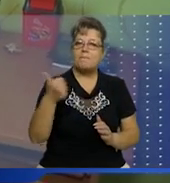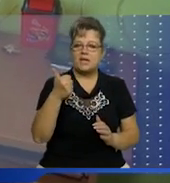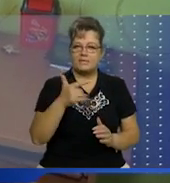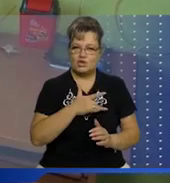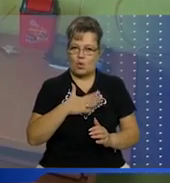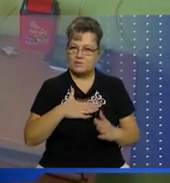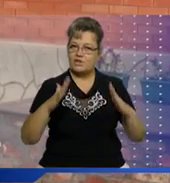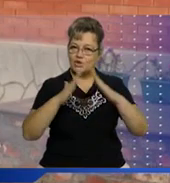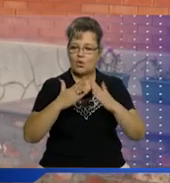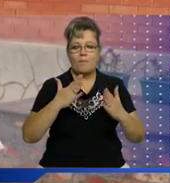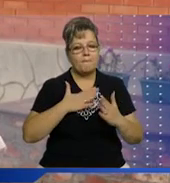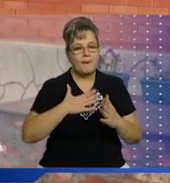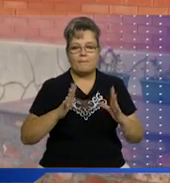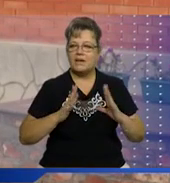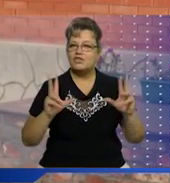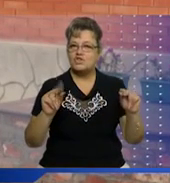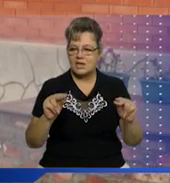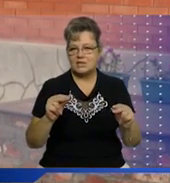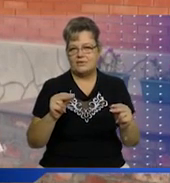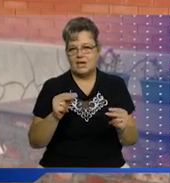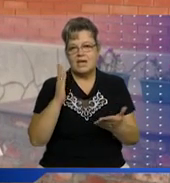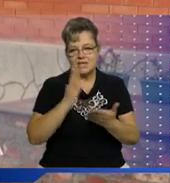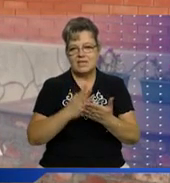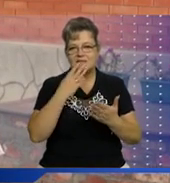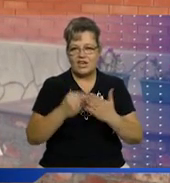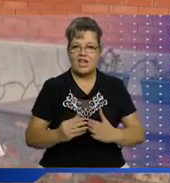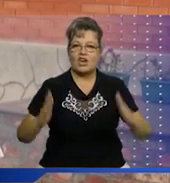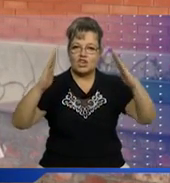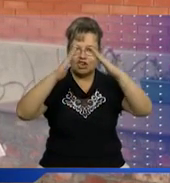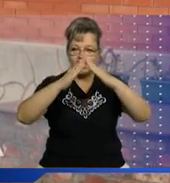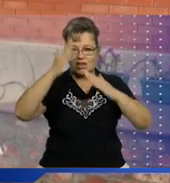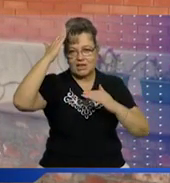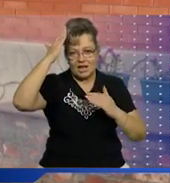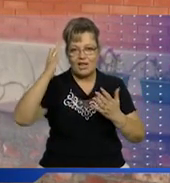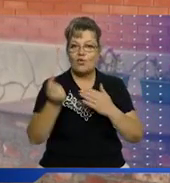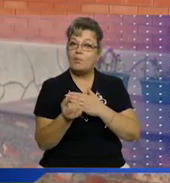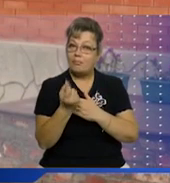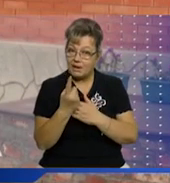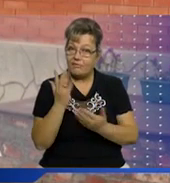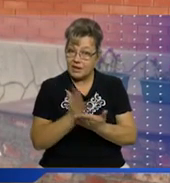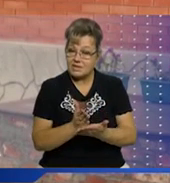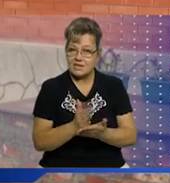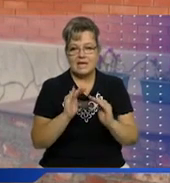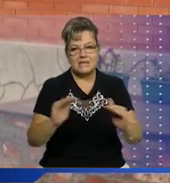комнат. Наш первый собственный дом. Конечно, были счастливы, что и наконец своя крыша над головой появилась.